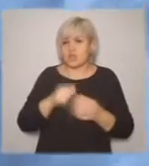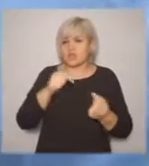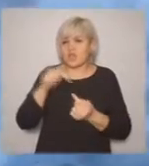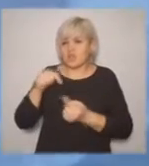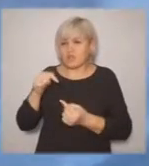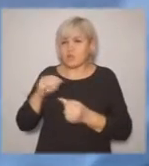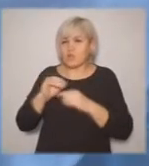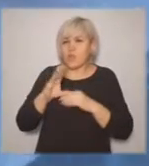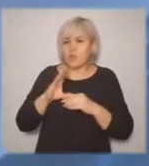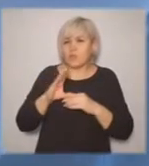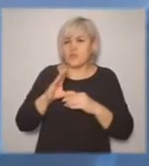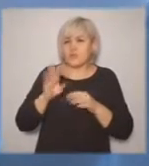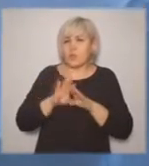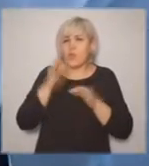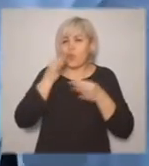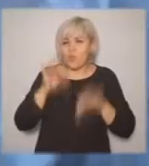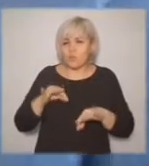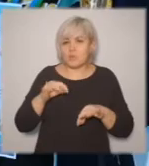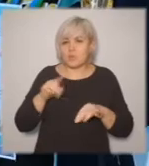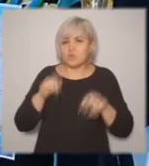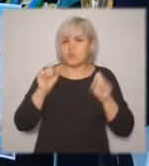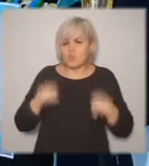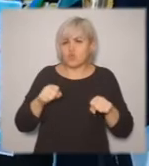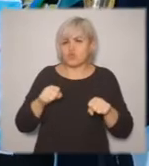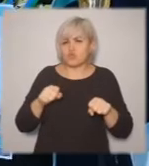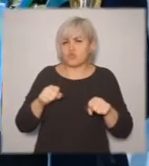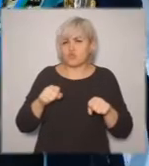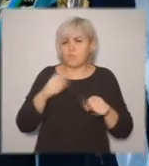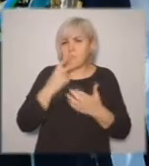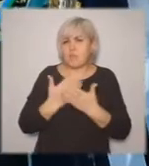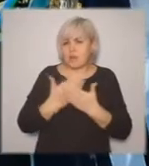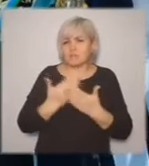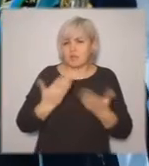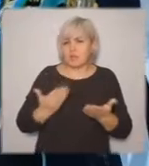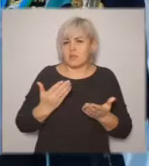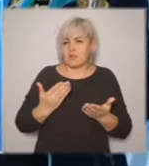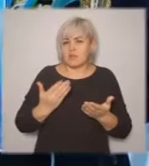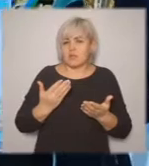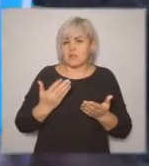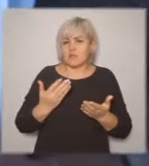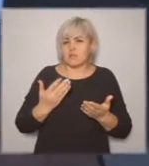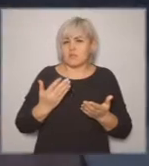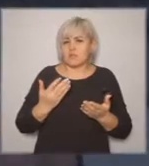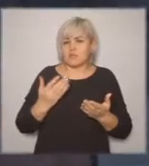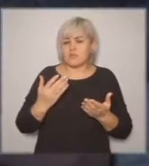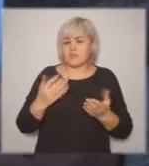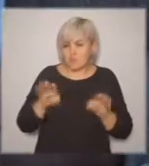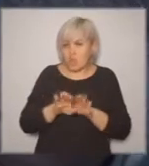шахматы, понимаешь, расположение фигур на доске, в